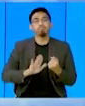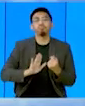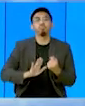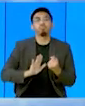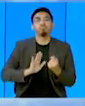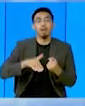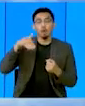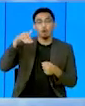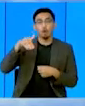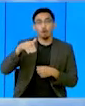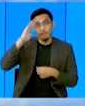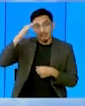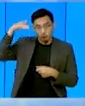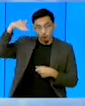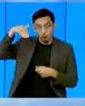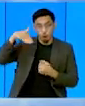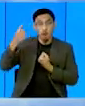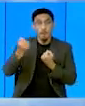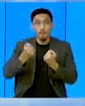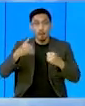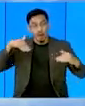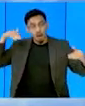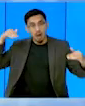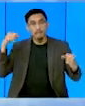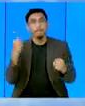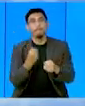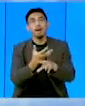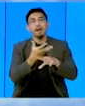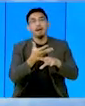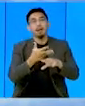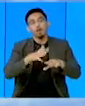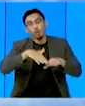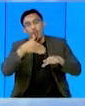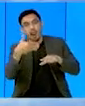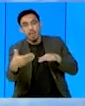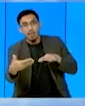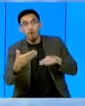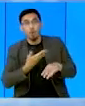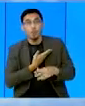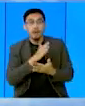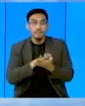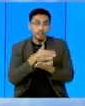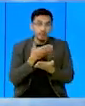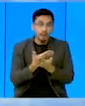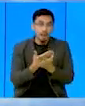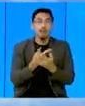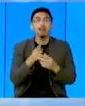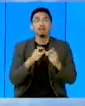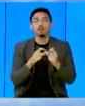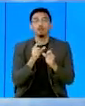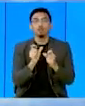eh minibus dan terguling dan salah satu korban meninggal dunia yakni e Suprayogi yang